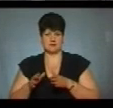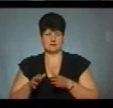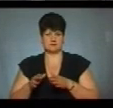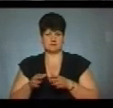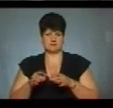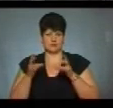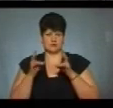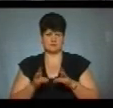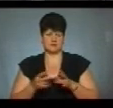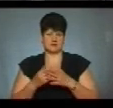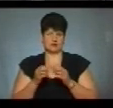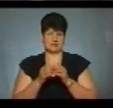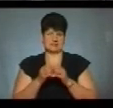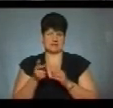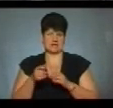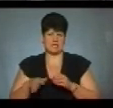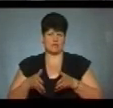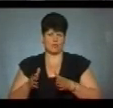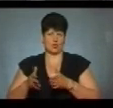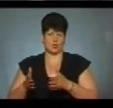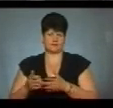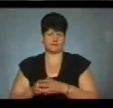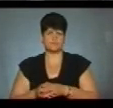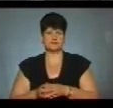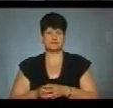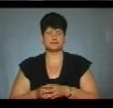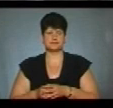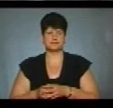це, до 10 гектарів всього городів.